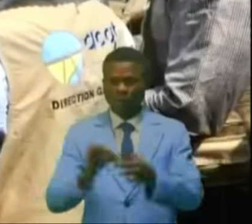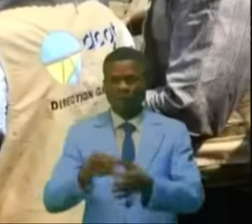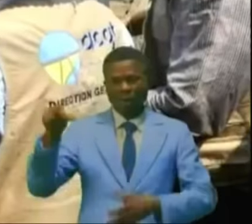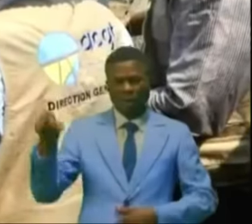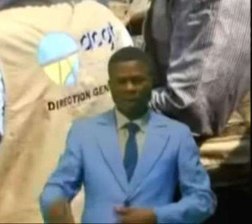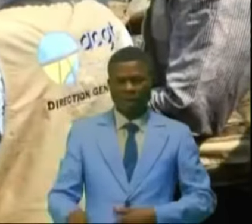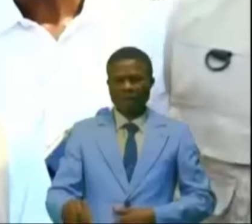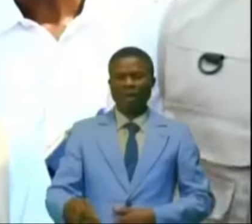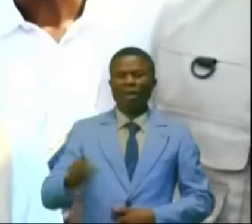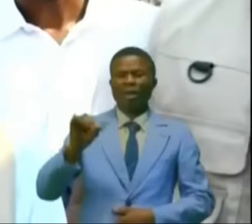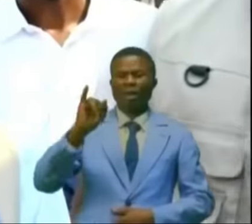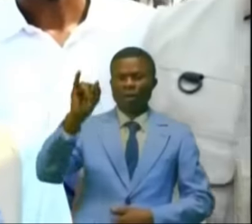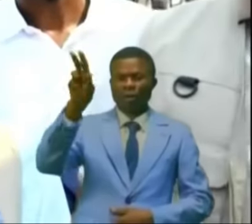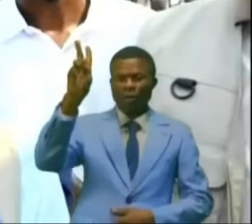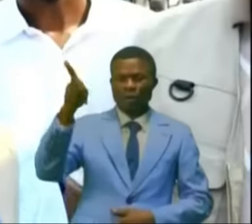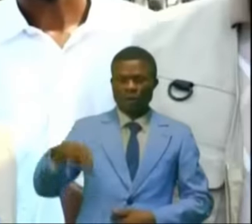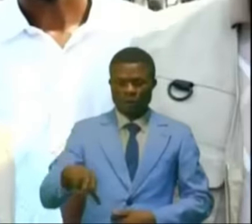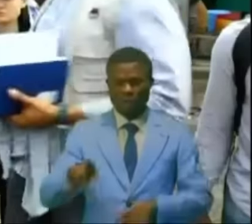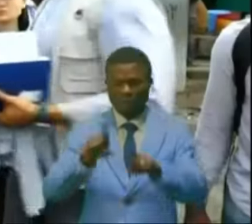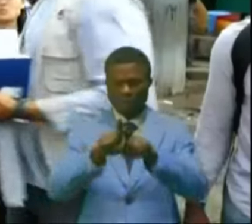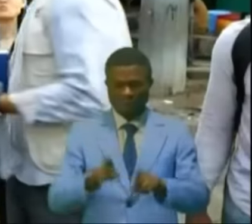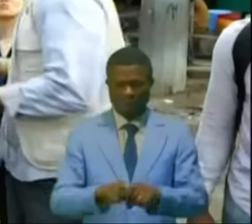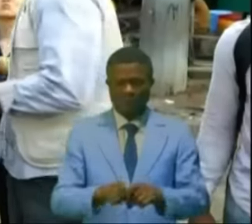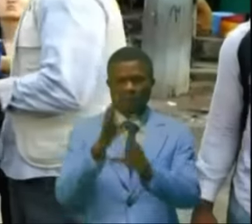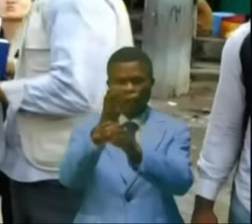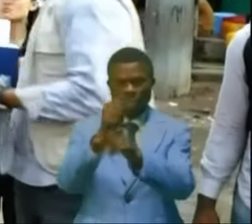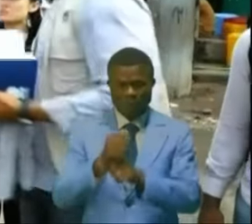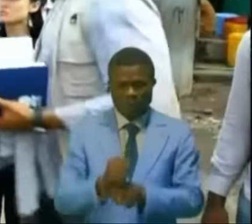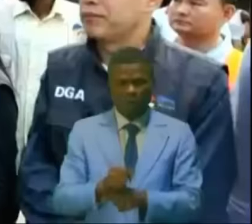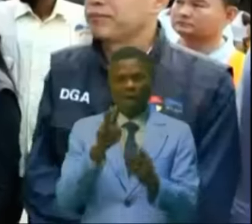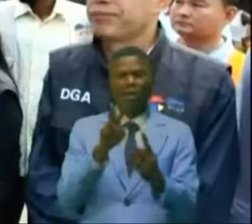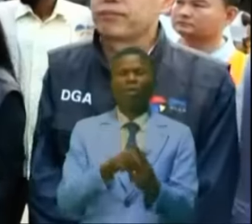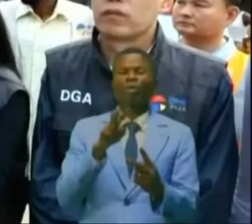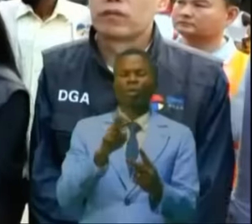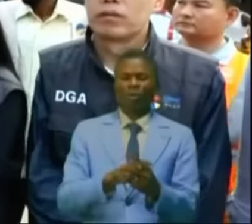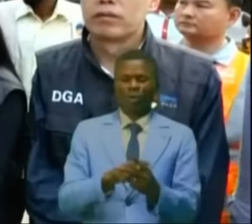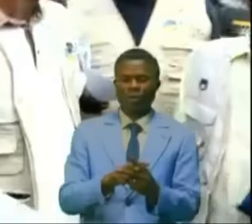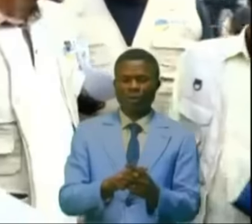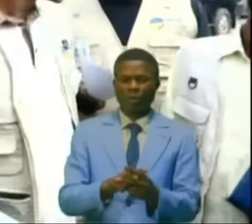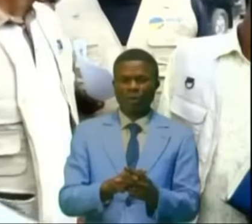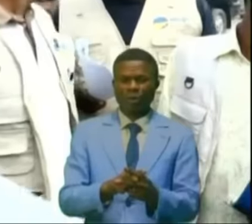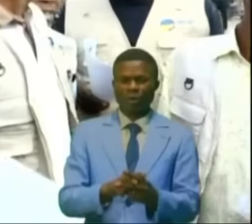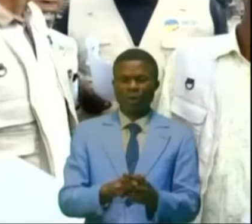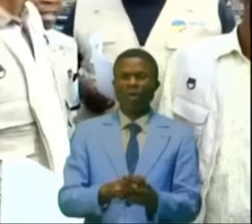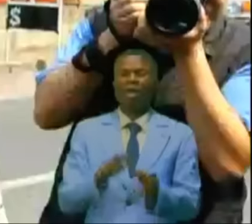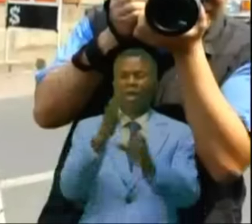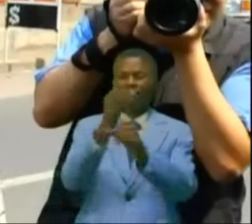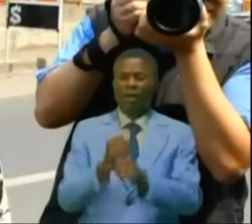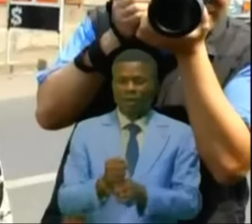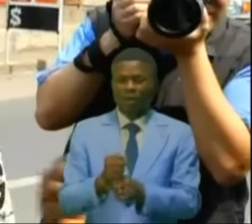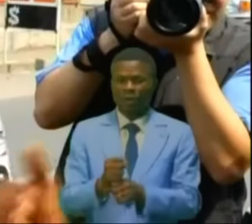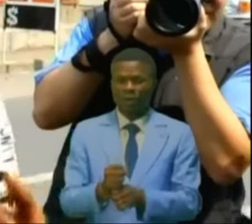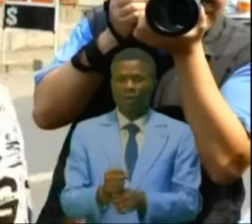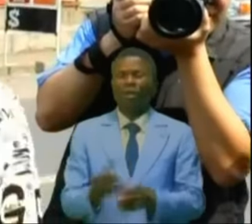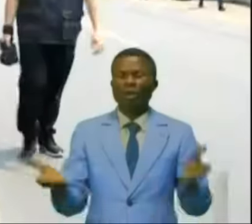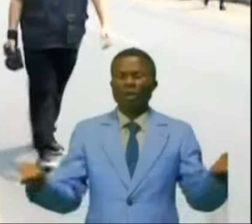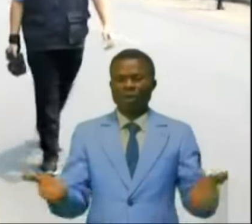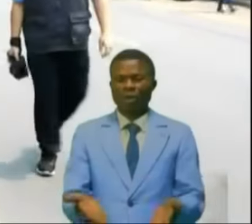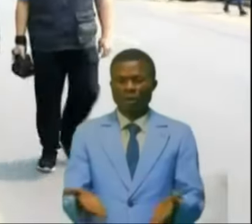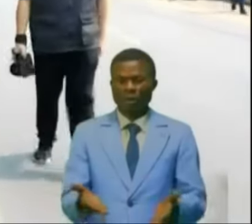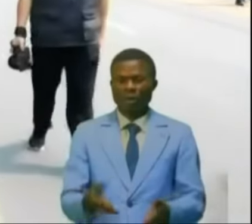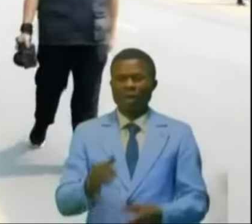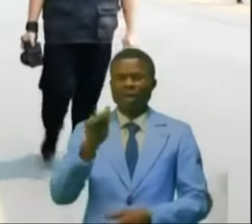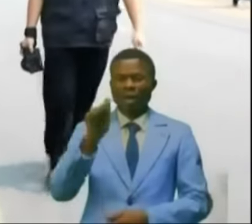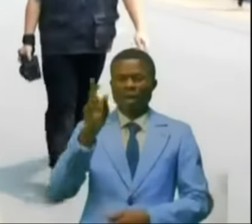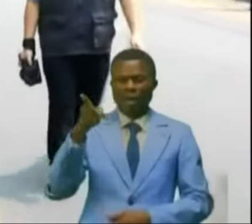par Malueka et Sangamamba ont été réceptionnés provisoirement. Le comité de réception composé de la CGT, la